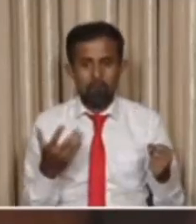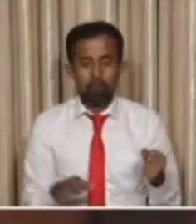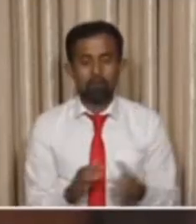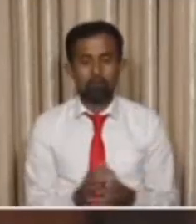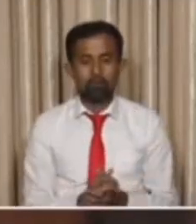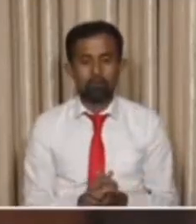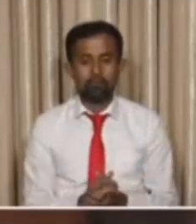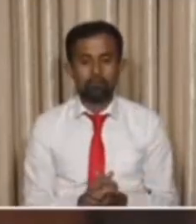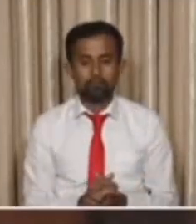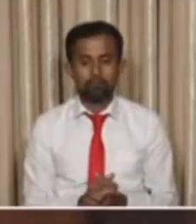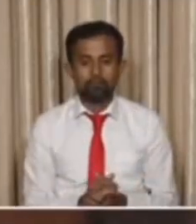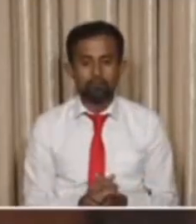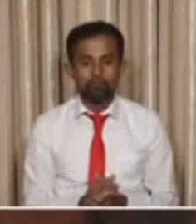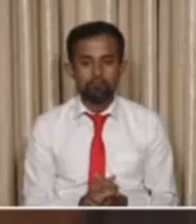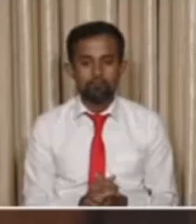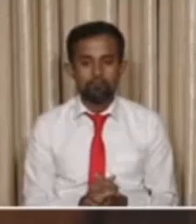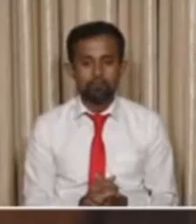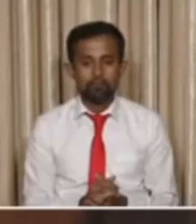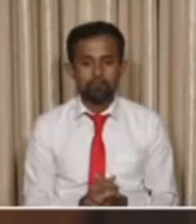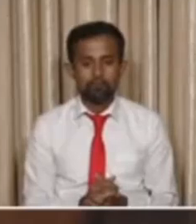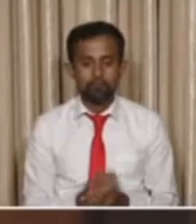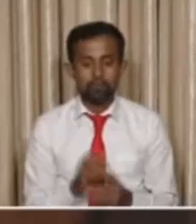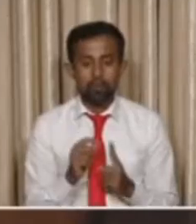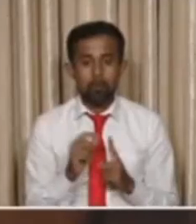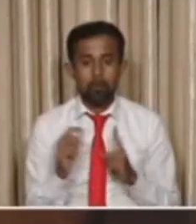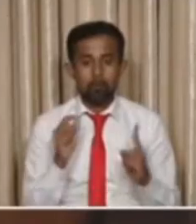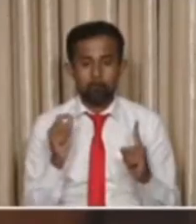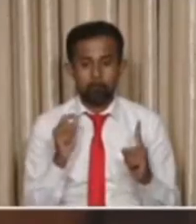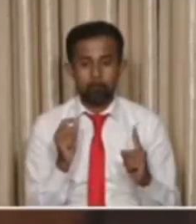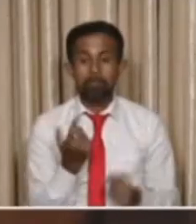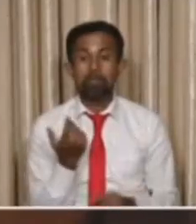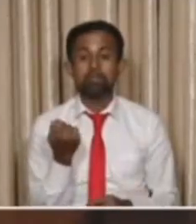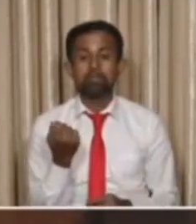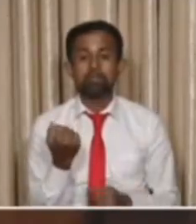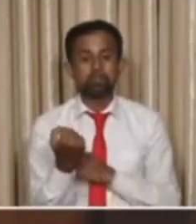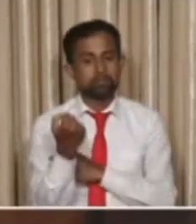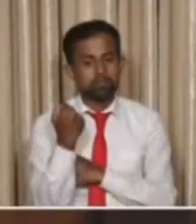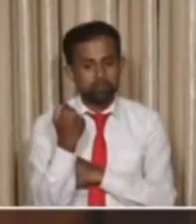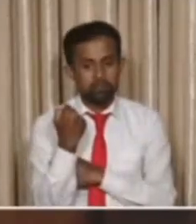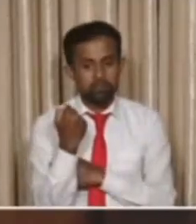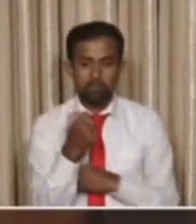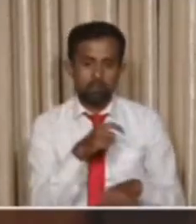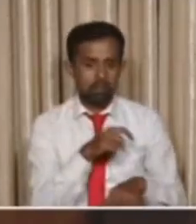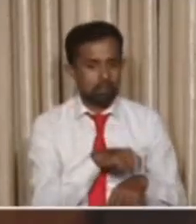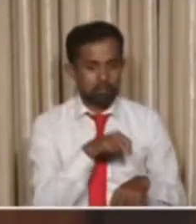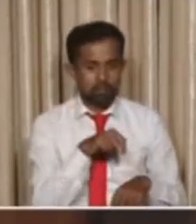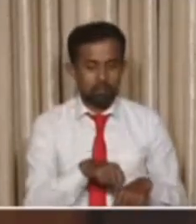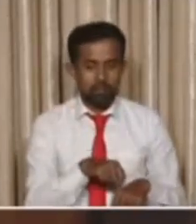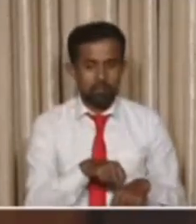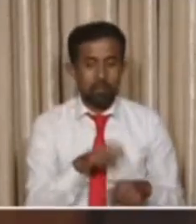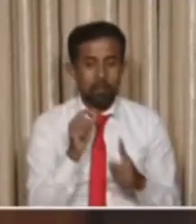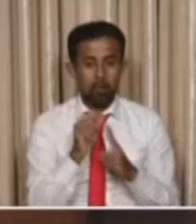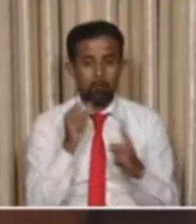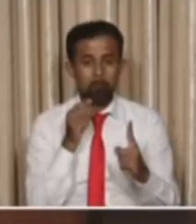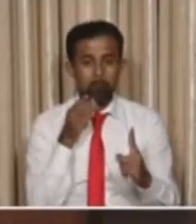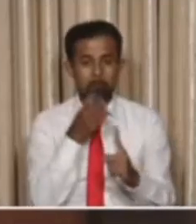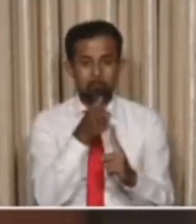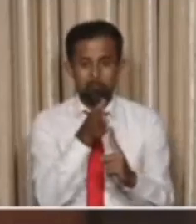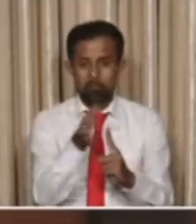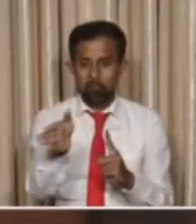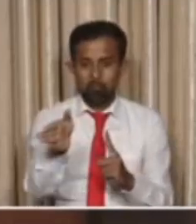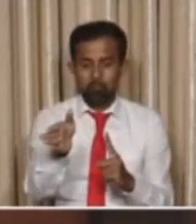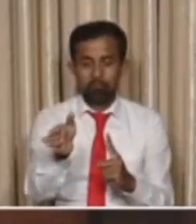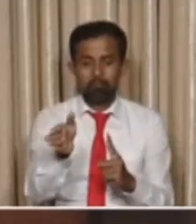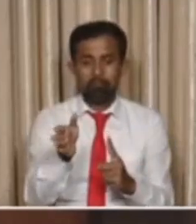அவ்வாறு பாராளுமன்றத்திலே நிதி அதிகாரம் இருக்கும் பொழுது பாராளுமன்றம் ஊடாக இந்த உள்ளூராட்சி சபை தேர்தலுக்கு ஒதுக்கப்பட்ட